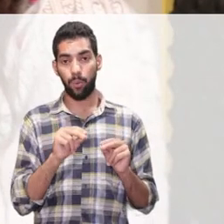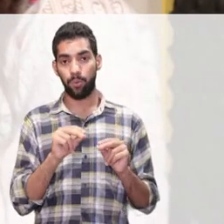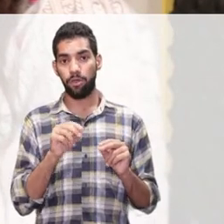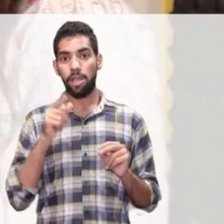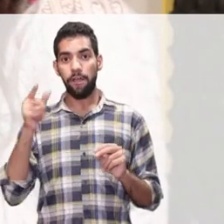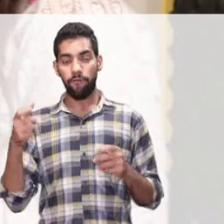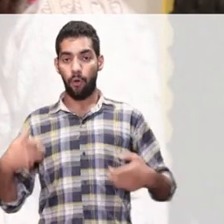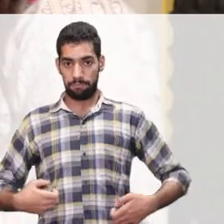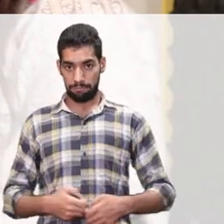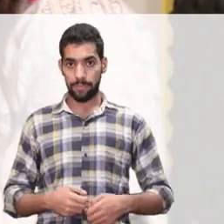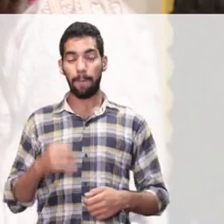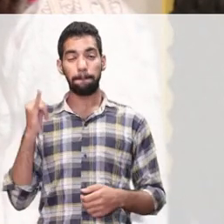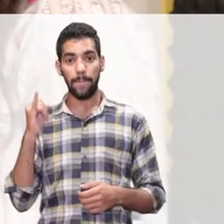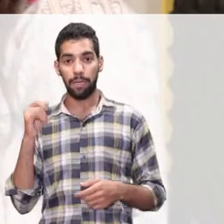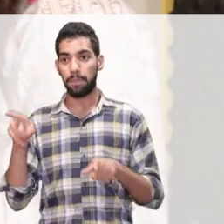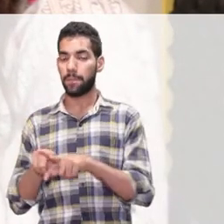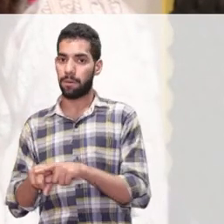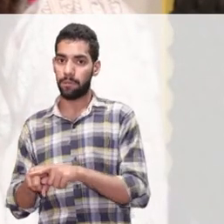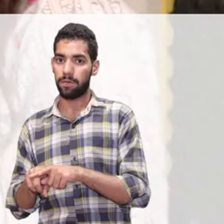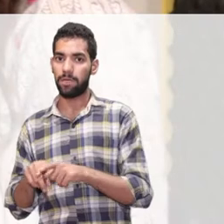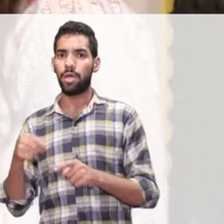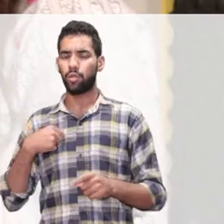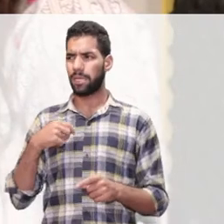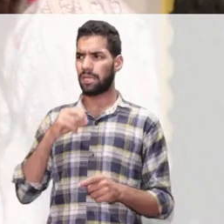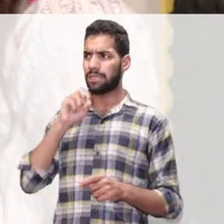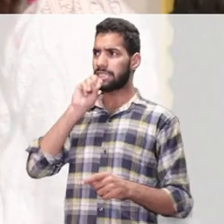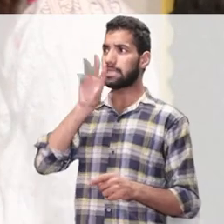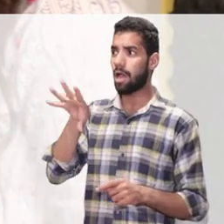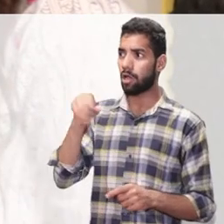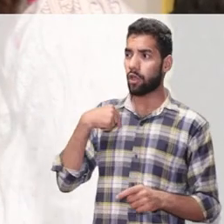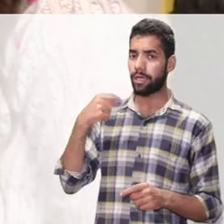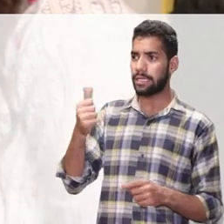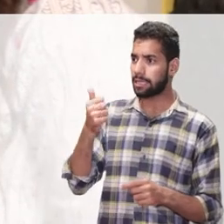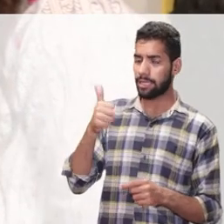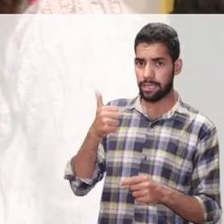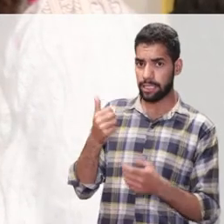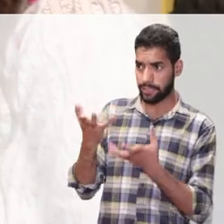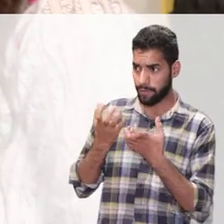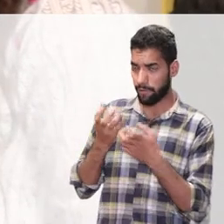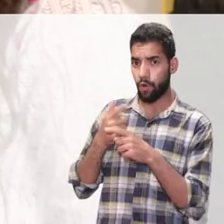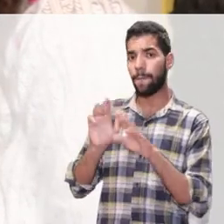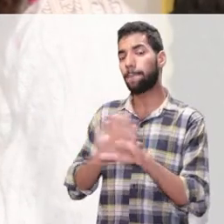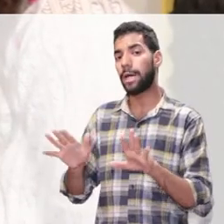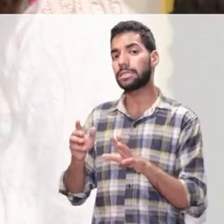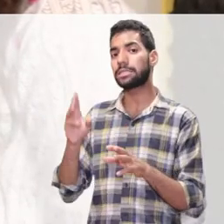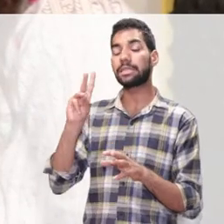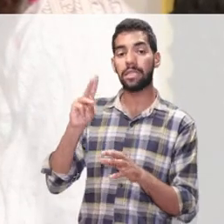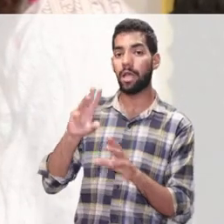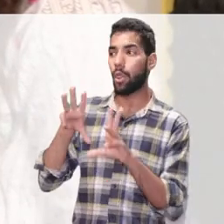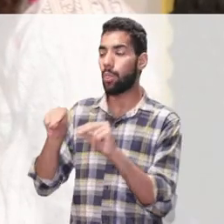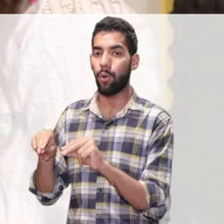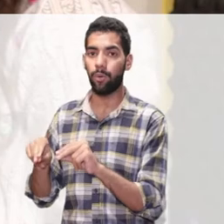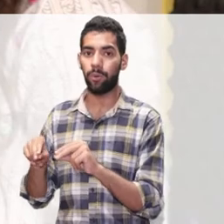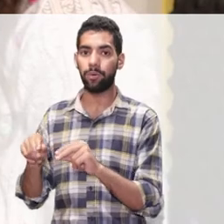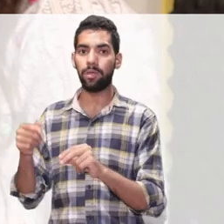तो मुझे थोड़ा सा उसका बदतमीज मैंने उसे कहा है बस यही है लेना तो लो ने किया था कि उसने आगे सिचुएशन